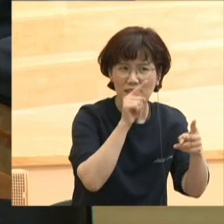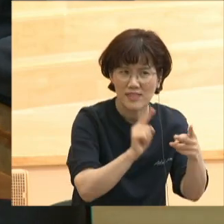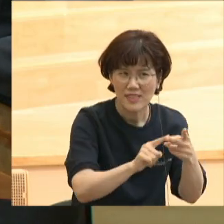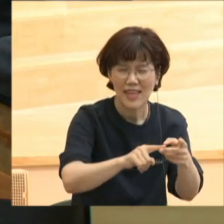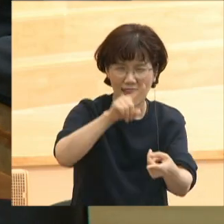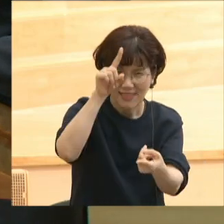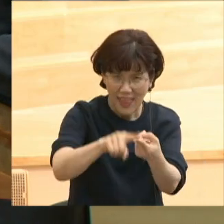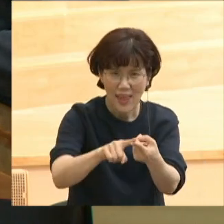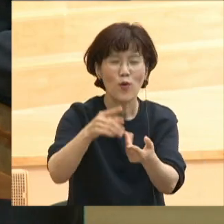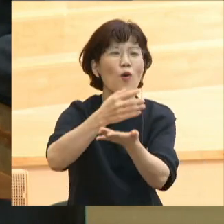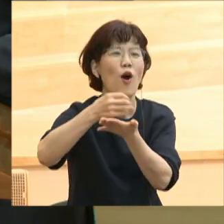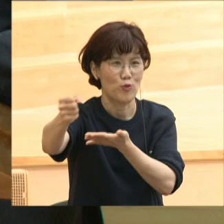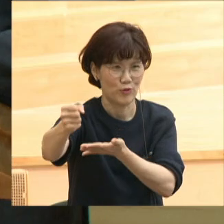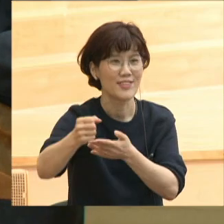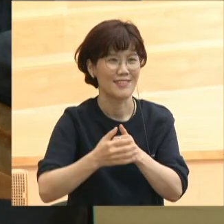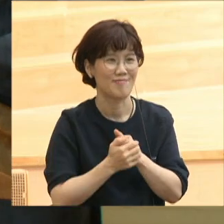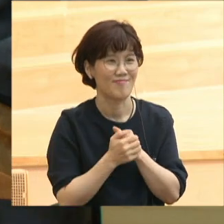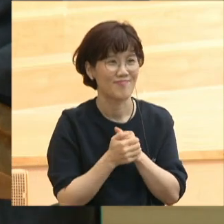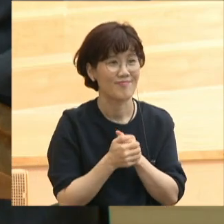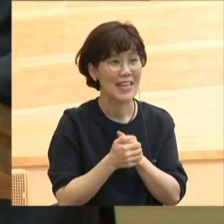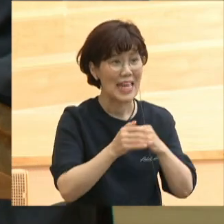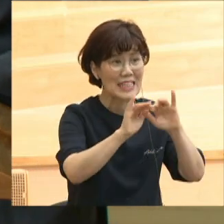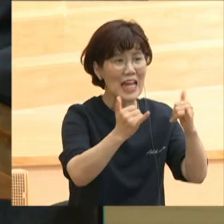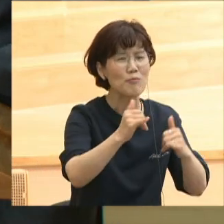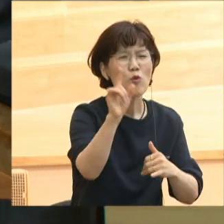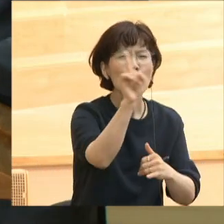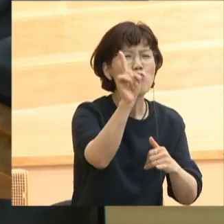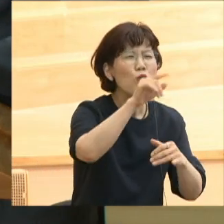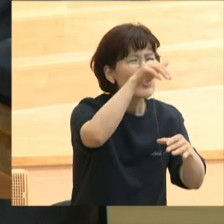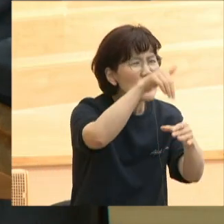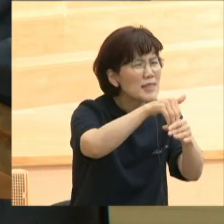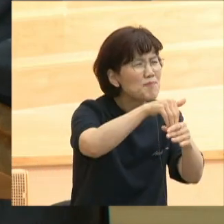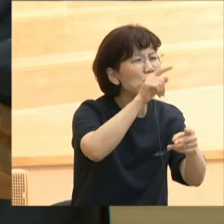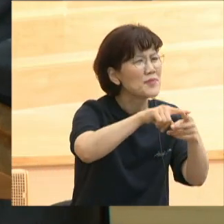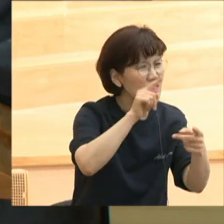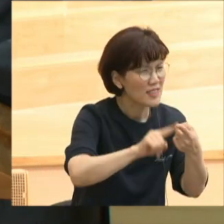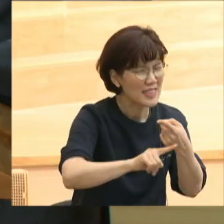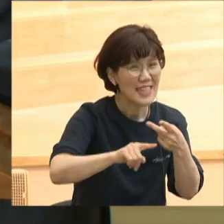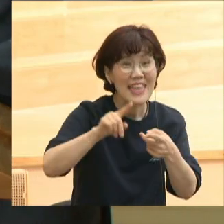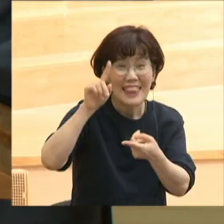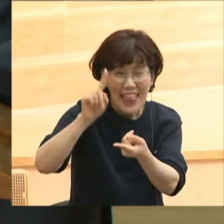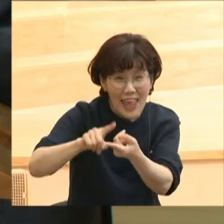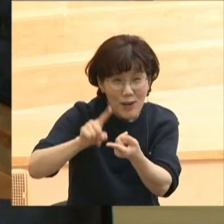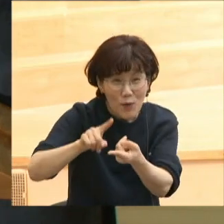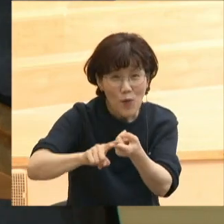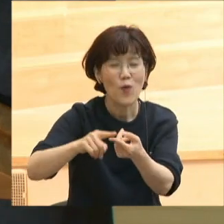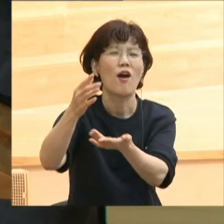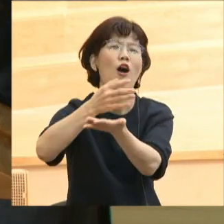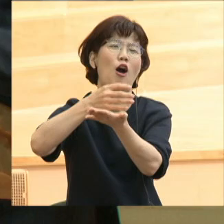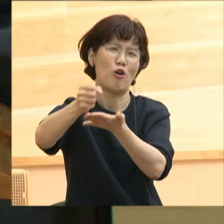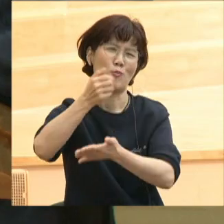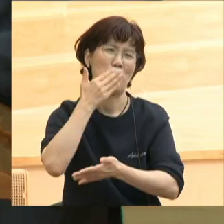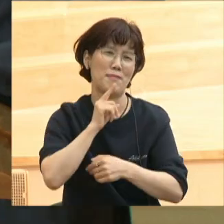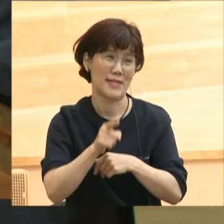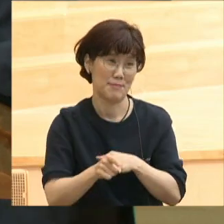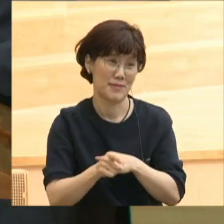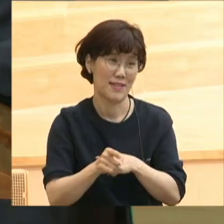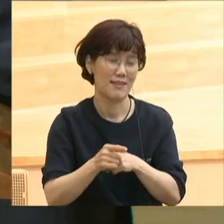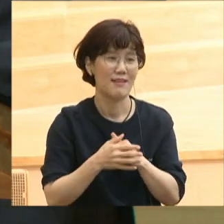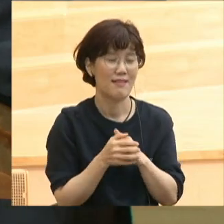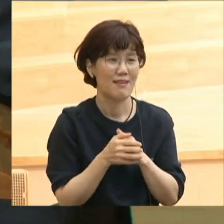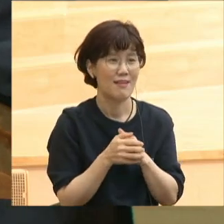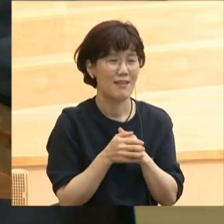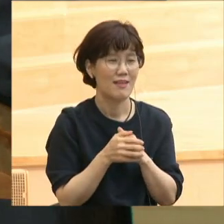심든지 그대로 거두리라. 아멘. 사람이 무엇으로 심든지 그대로 어떻게 한다고요? 거둔다라고